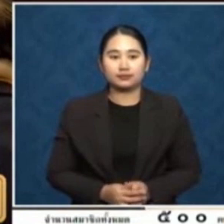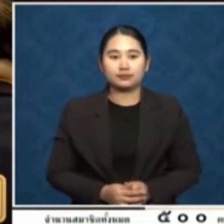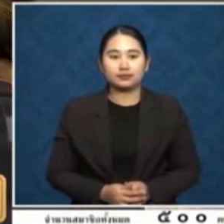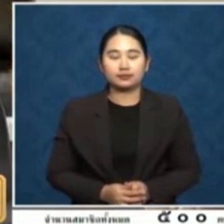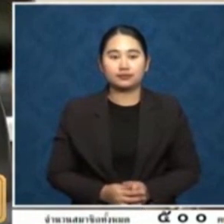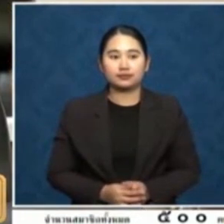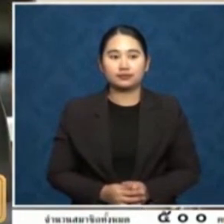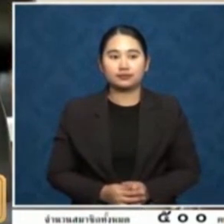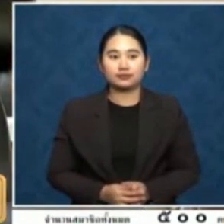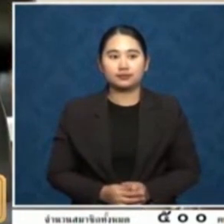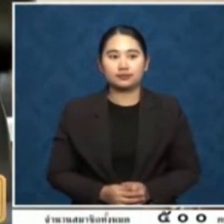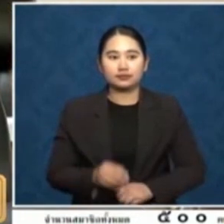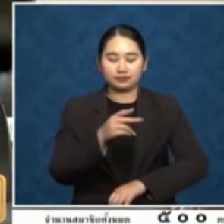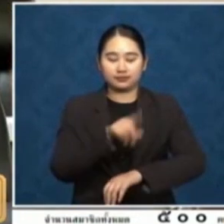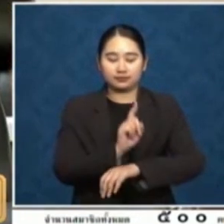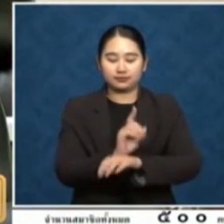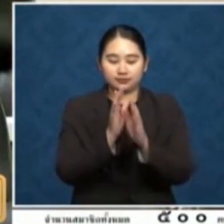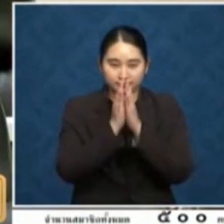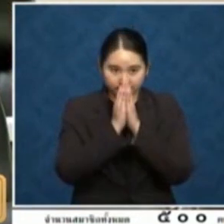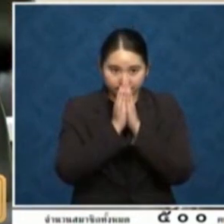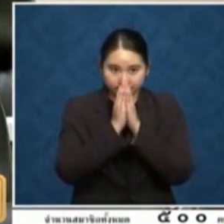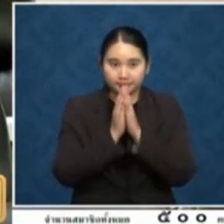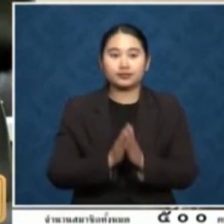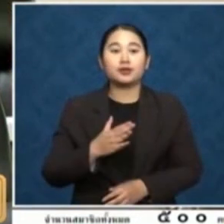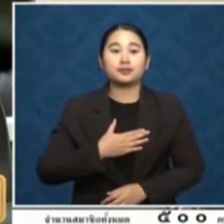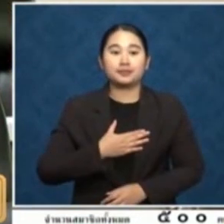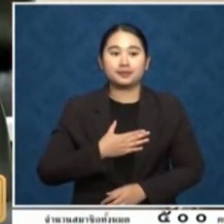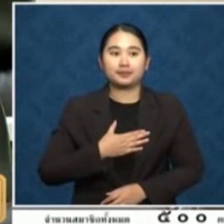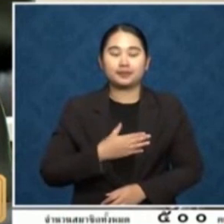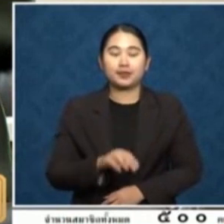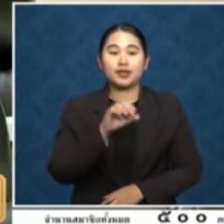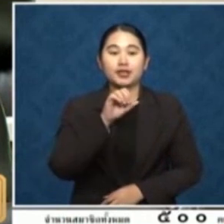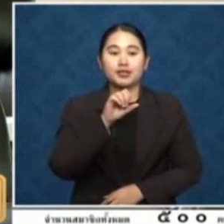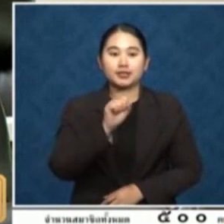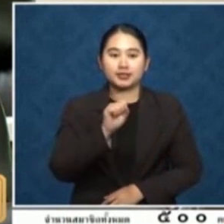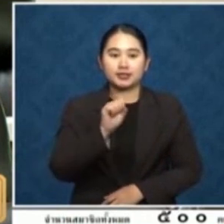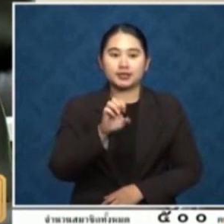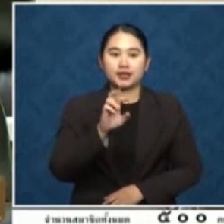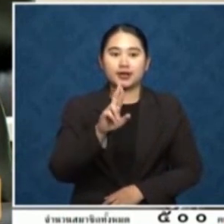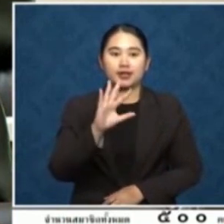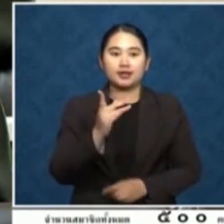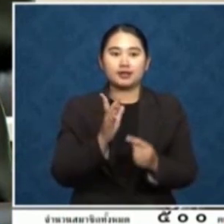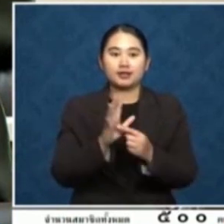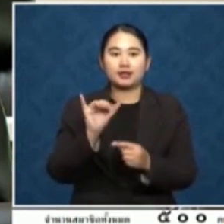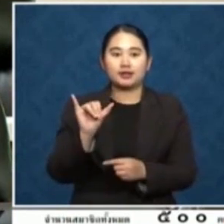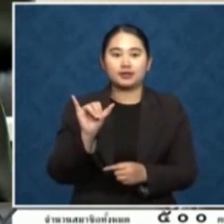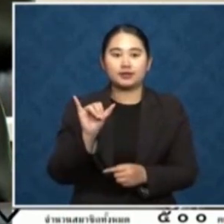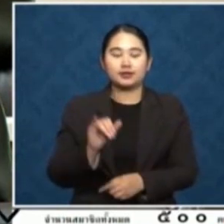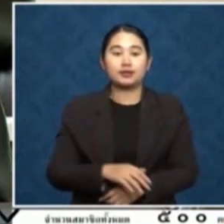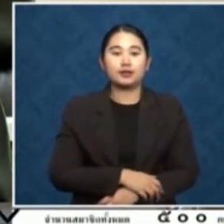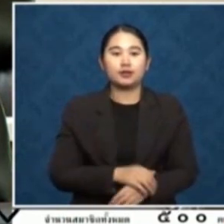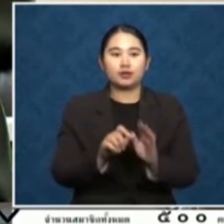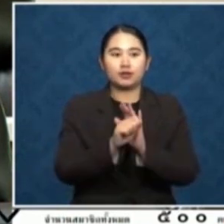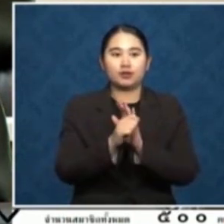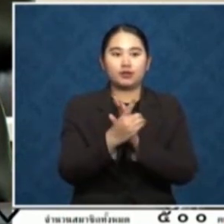กราบเรียนท่านประธานที่เคารพ กับผมนายธีรชัยแสนแก้วสมาชิกส